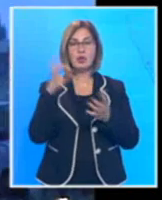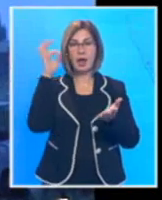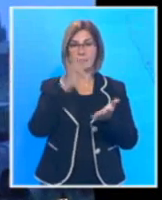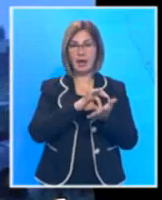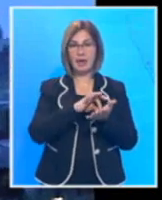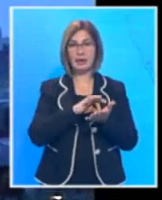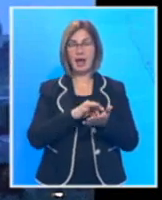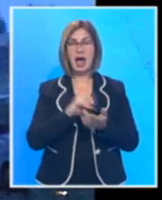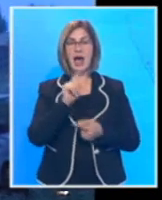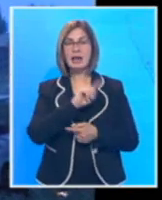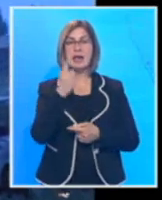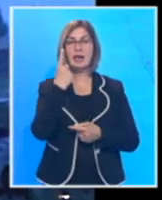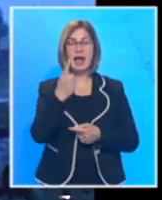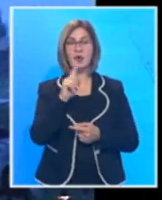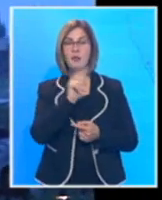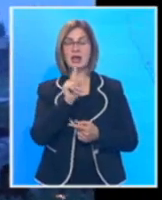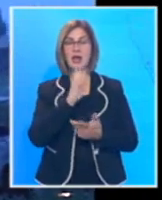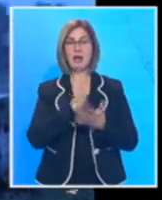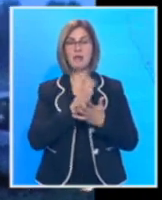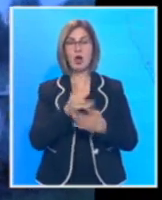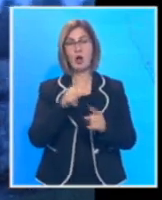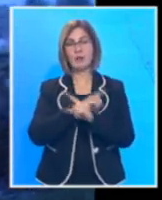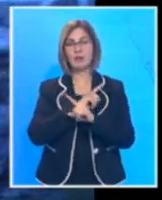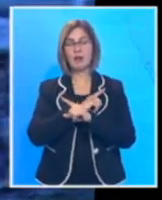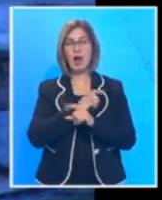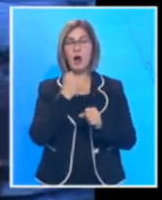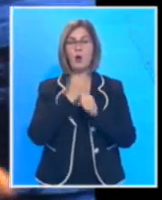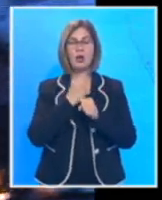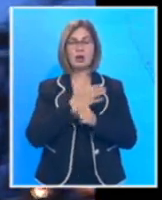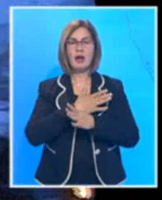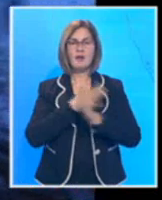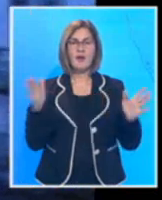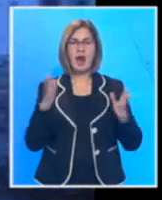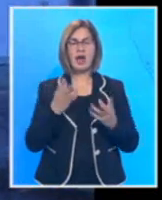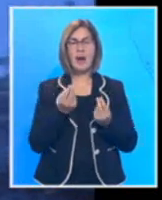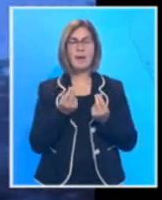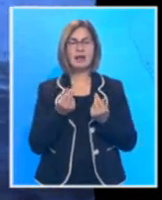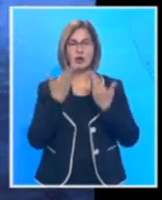tih napada nije bilo ljudskih žrtava, učinjena je velika materijalna šteta,